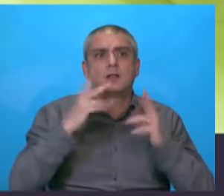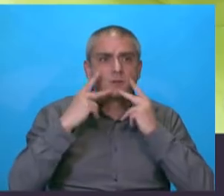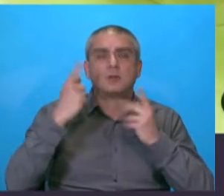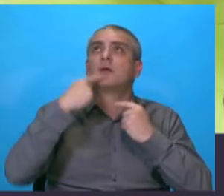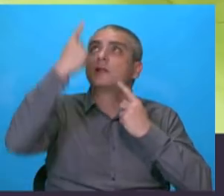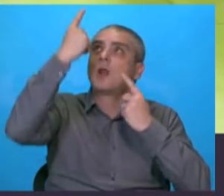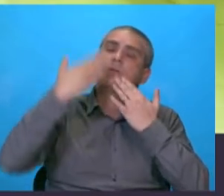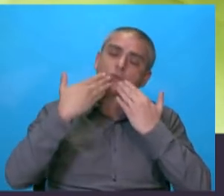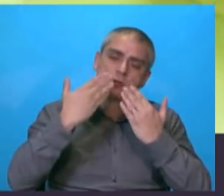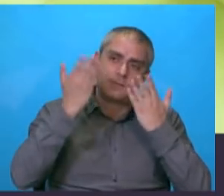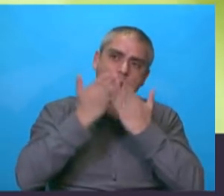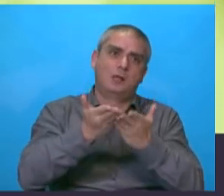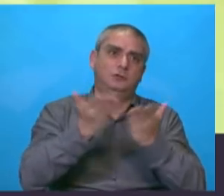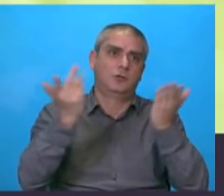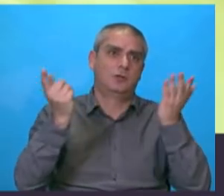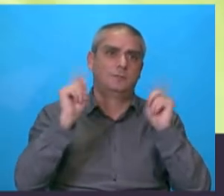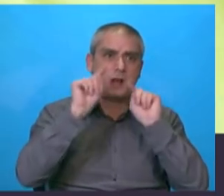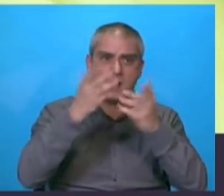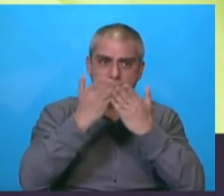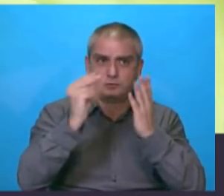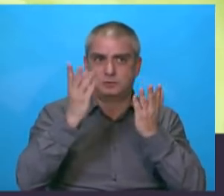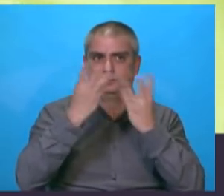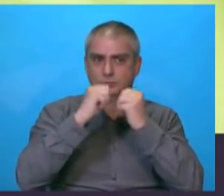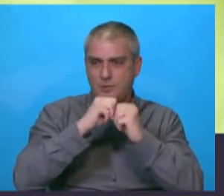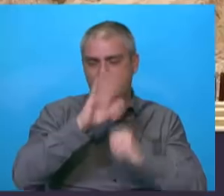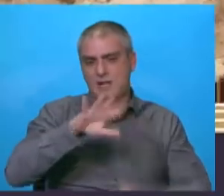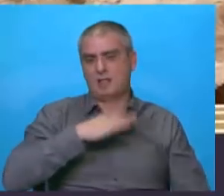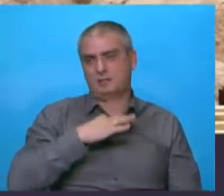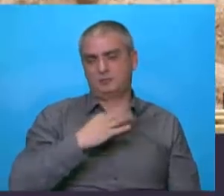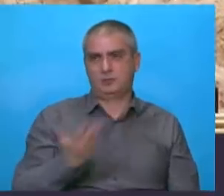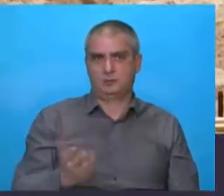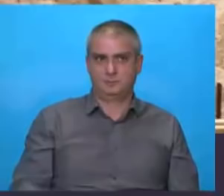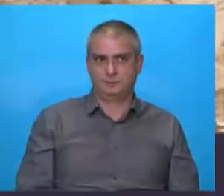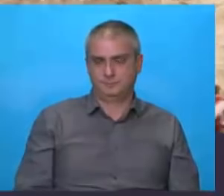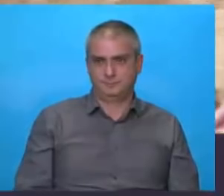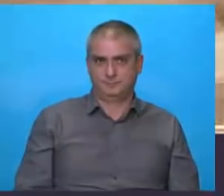לעזור עם משפחה, לעזור עם אמא, לעזור איפה היא לשידי.